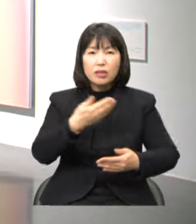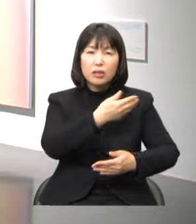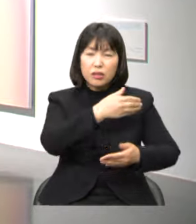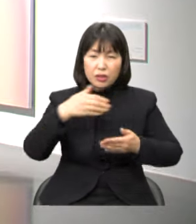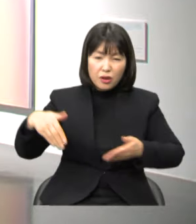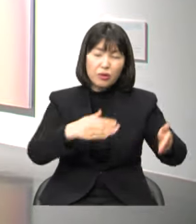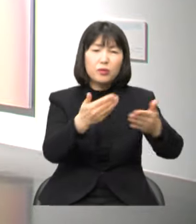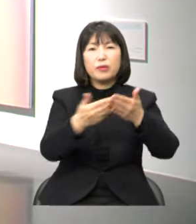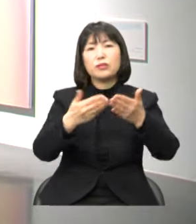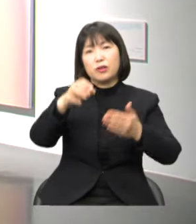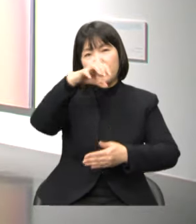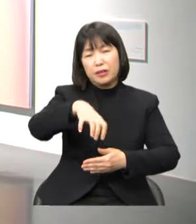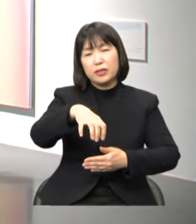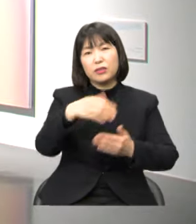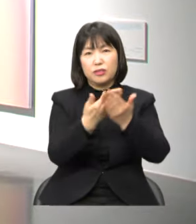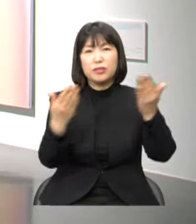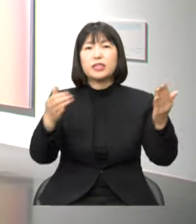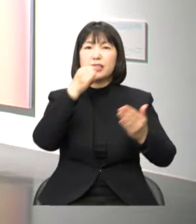BTV 뉴스